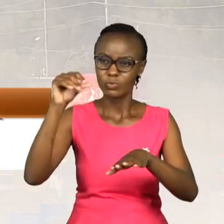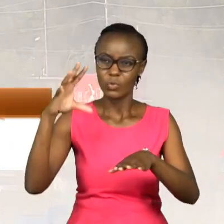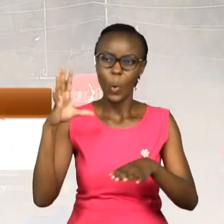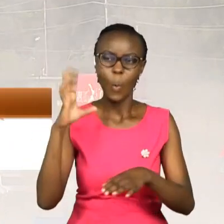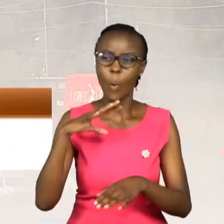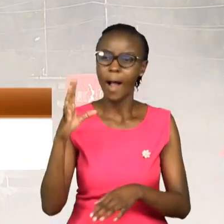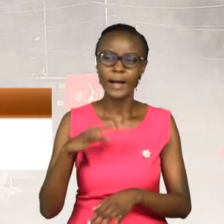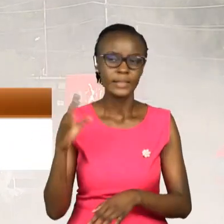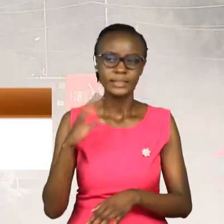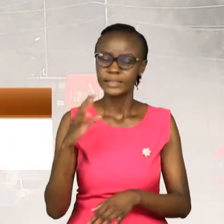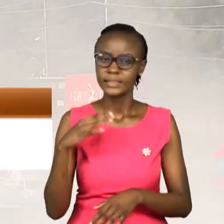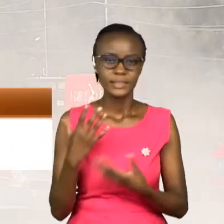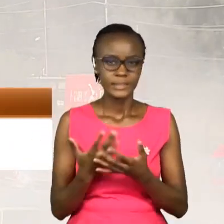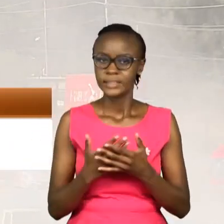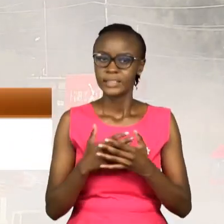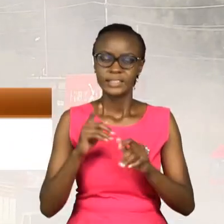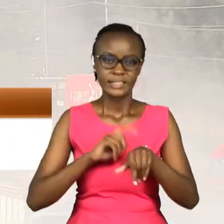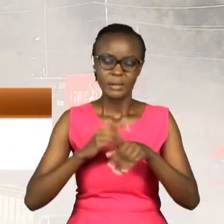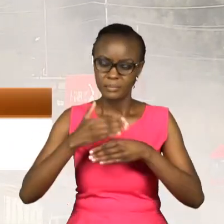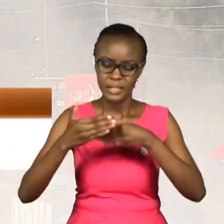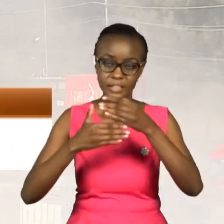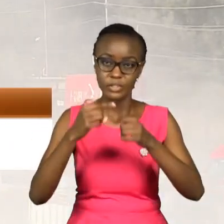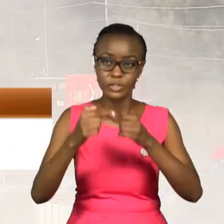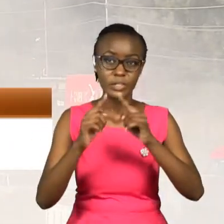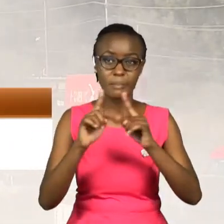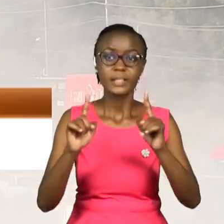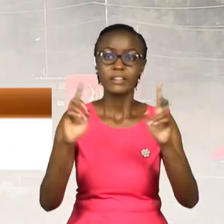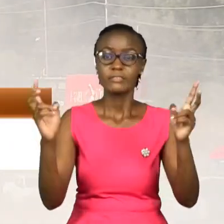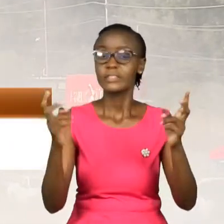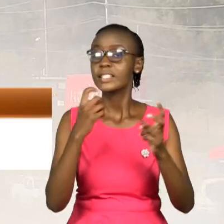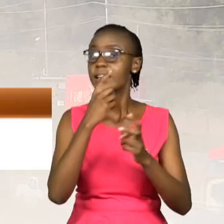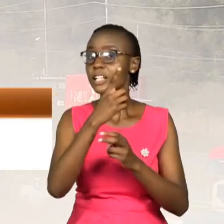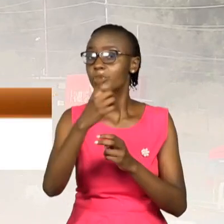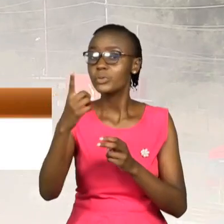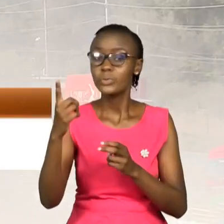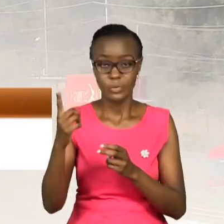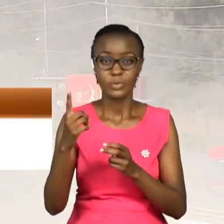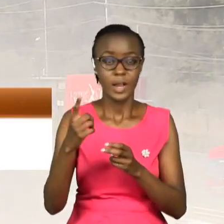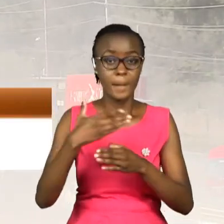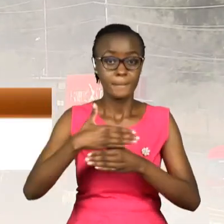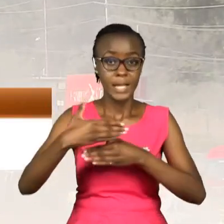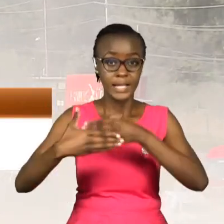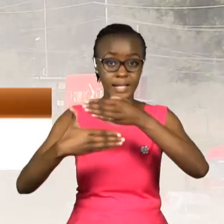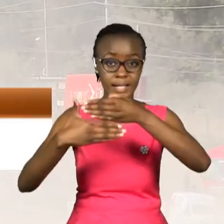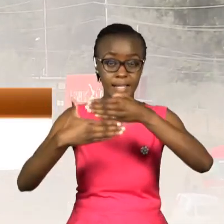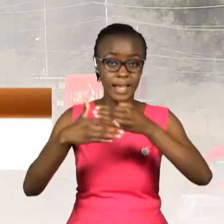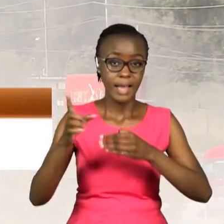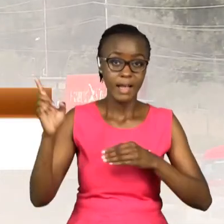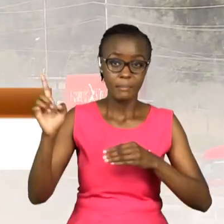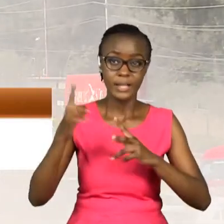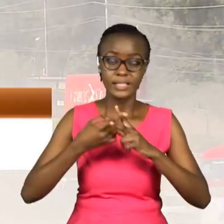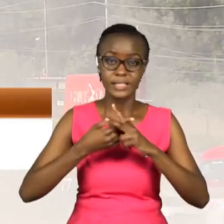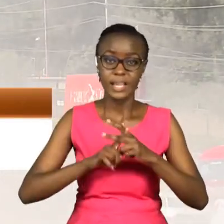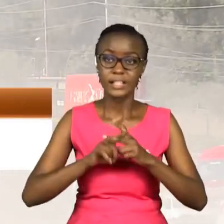ukizidi kuendelea katika eneo hili. Lakini labda kwa faida mtazamaji wetu, ni mkumbushe kwamba ujenzi wa barabara hii umeweza